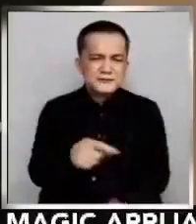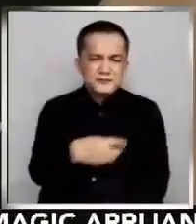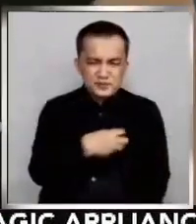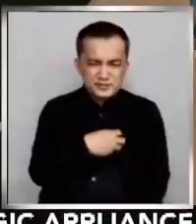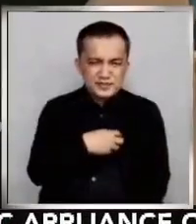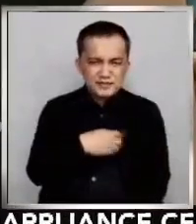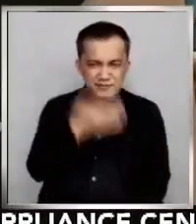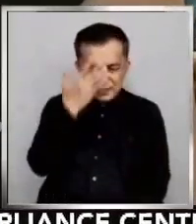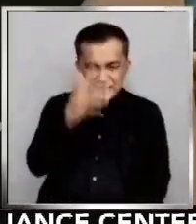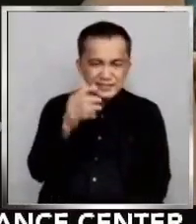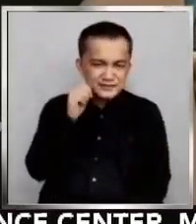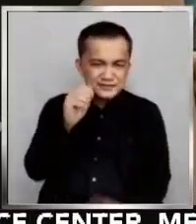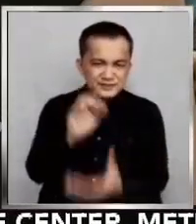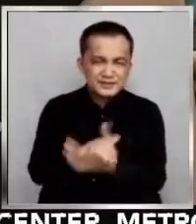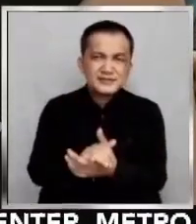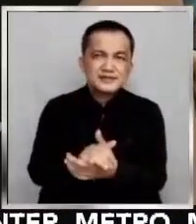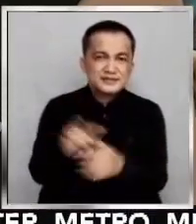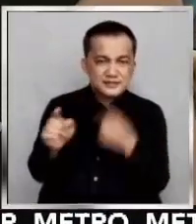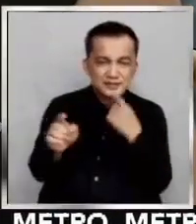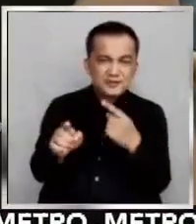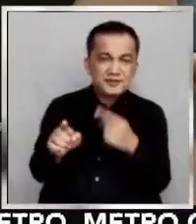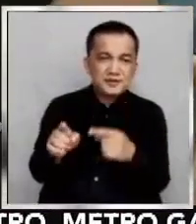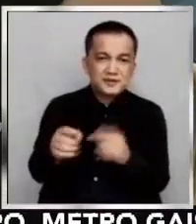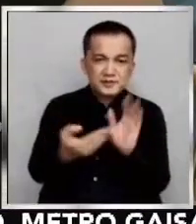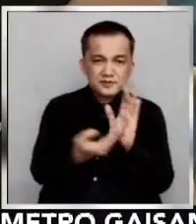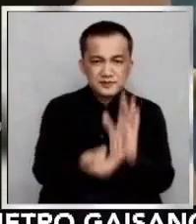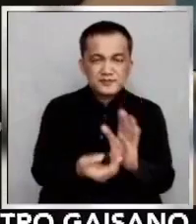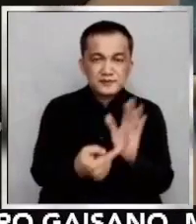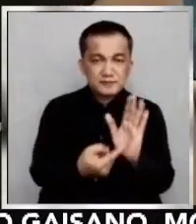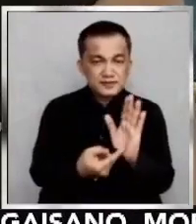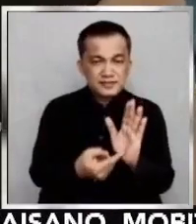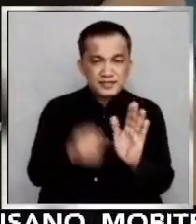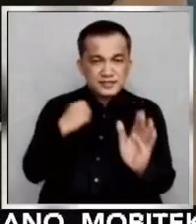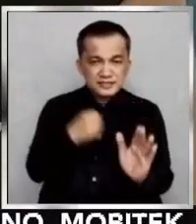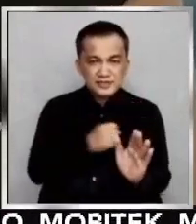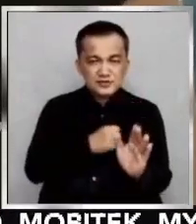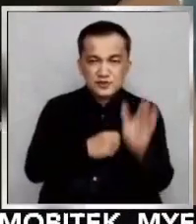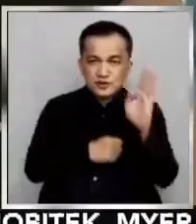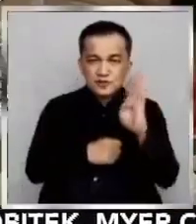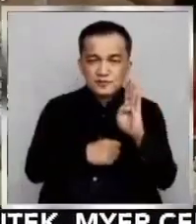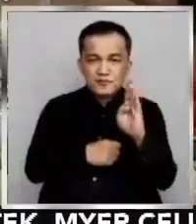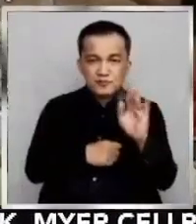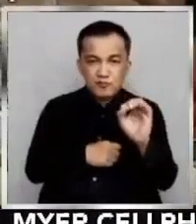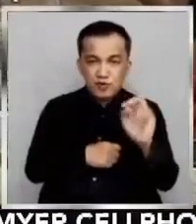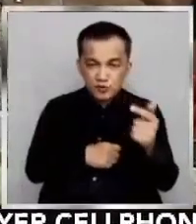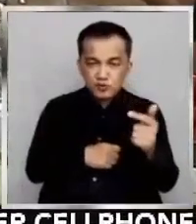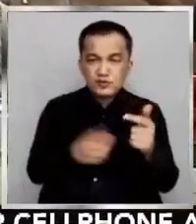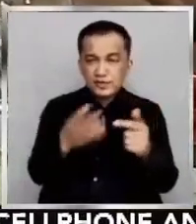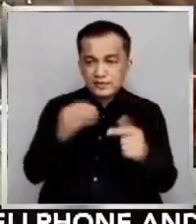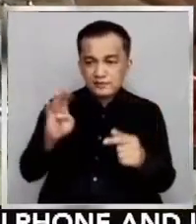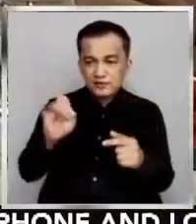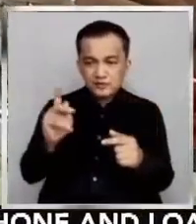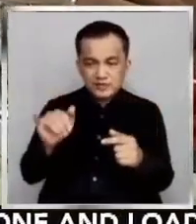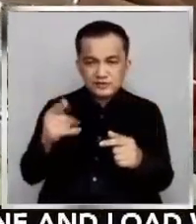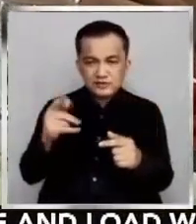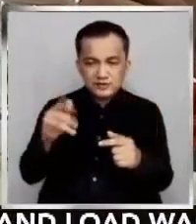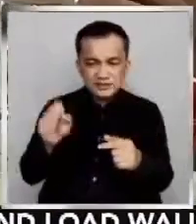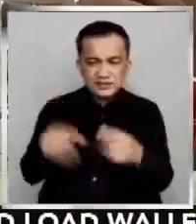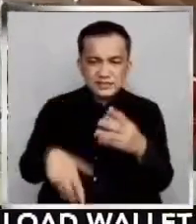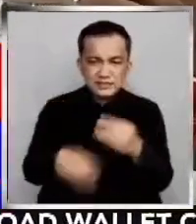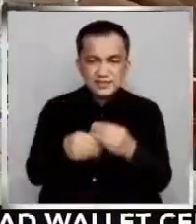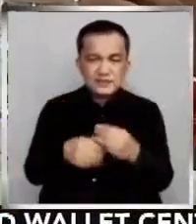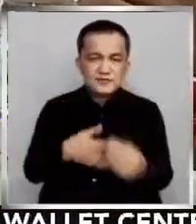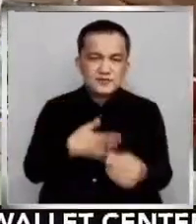upcoming sitcom na pagbibidahan ni na Senator Bong Revilla at Beauty Gonzales. Inaasahang dagdag pang pag-good vibes pag weekend ang show.